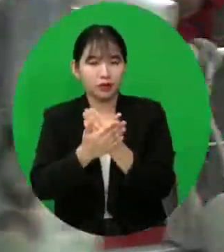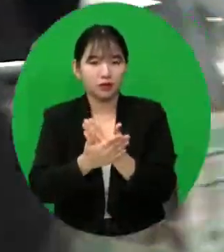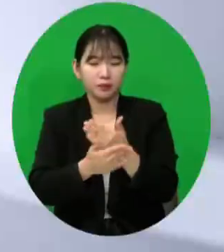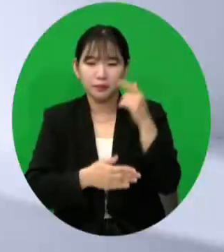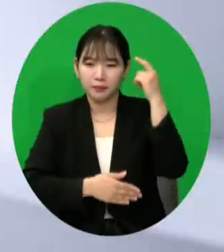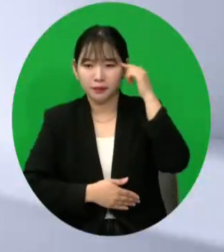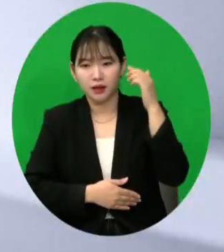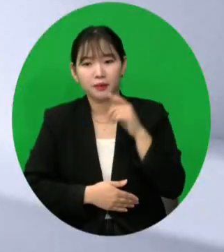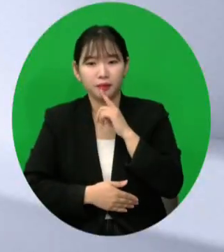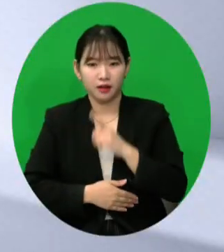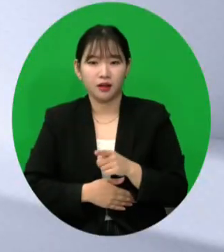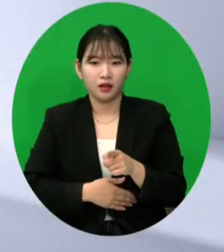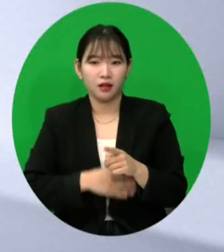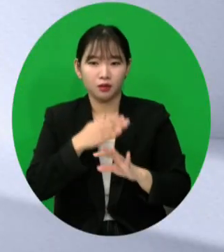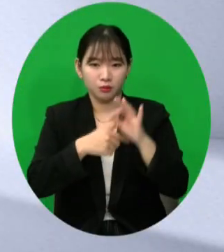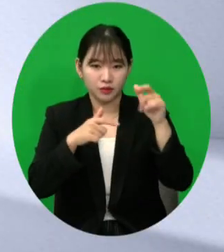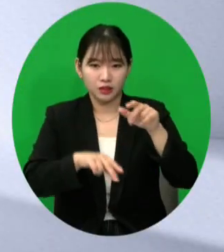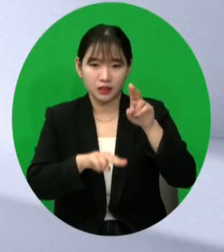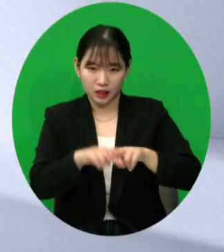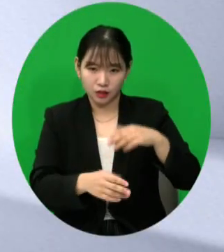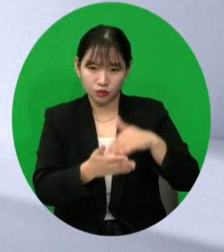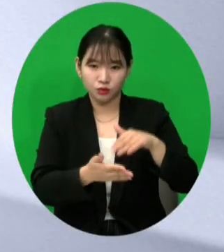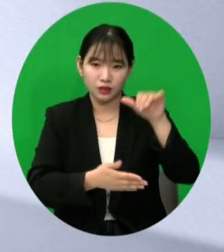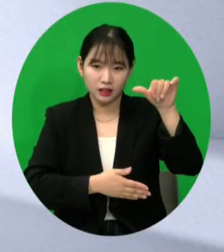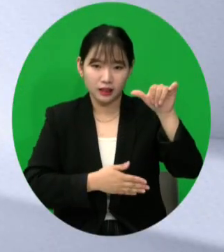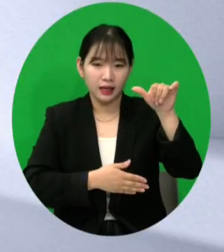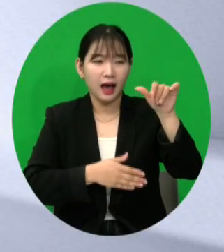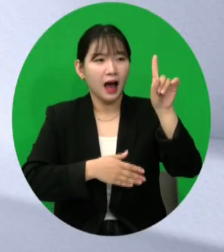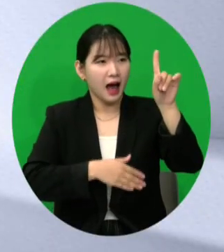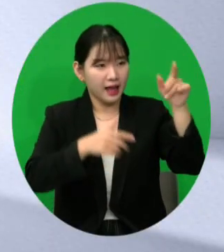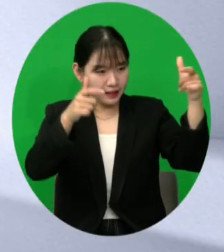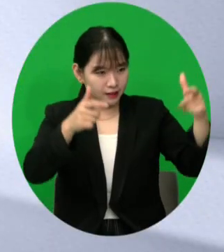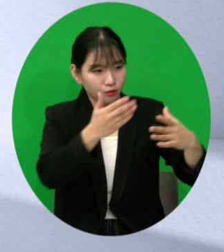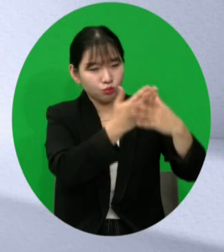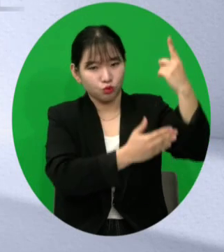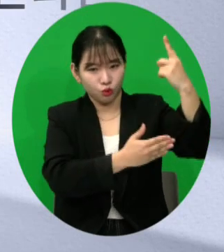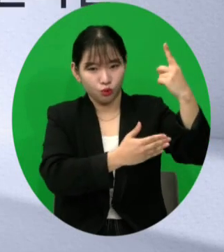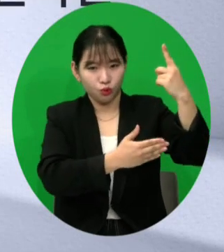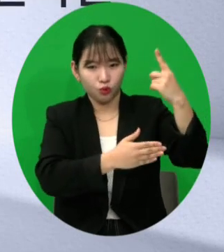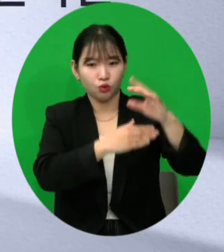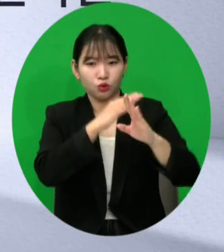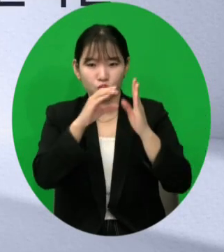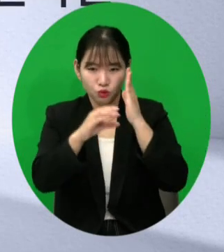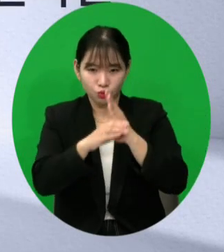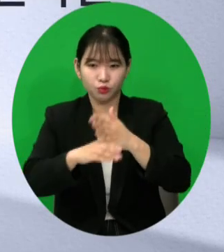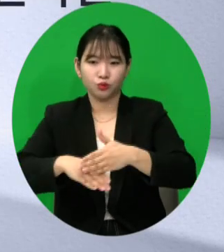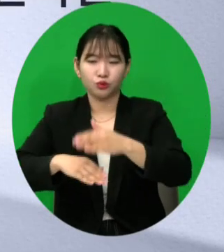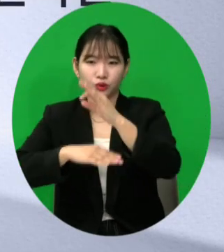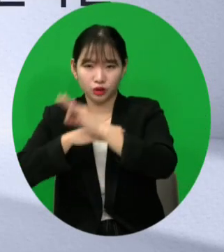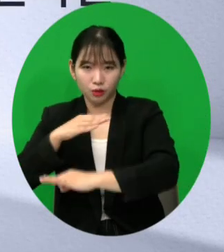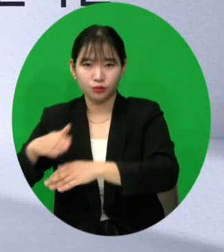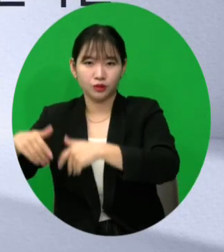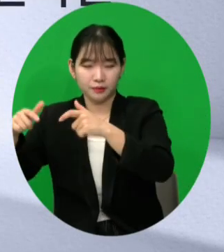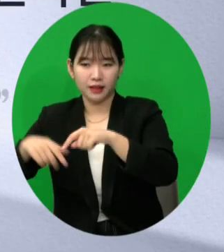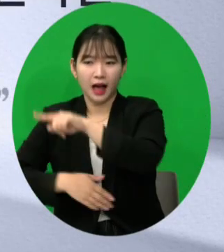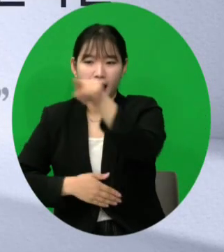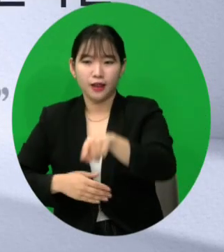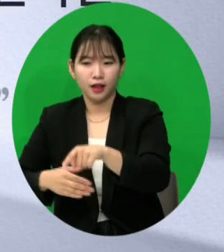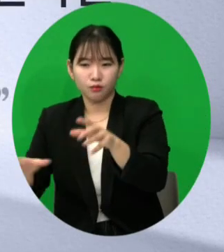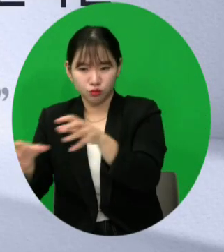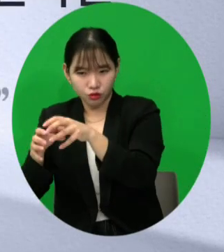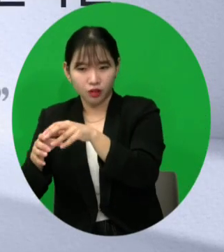겁니다. 동부권의 의석수를 5개를 한 권역으로 묶어주고 중부권, 서부권, 남부권 전체를 묶어서